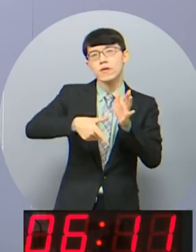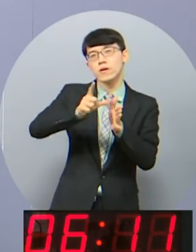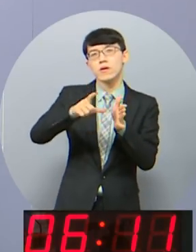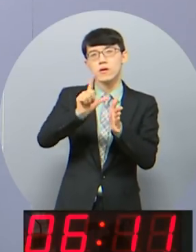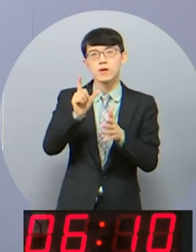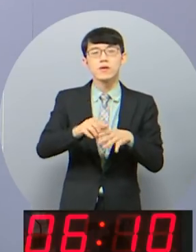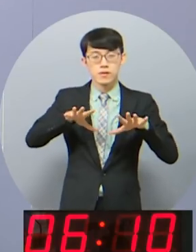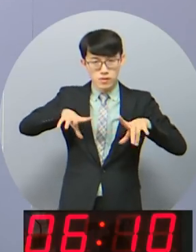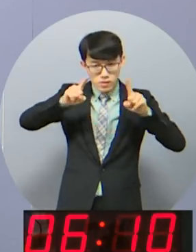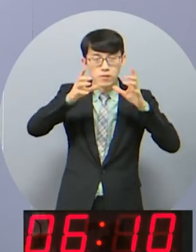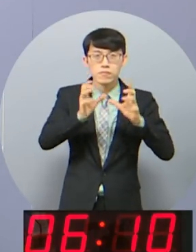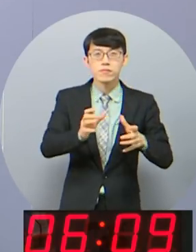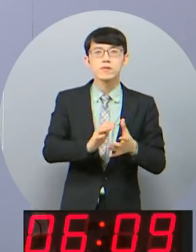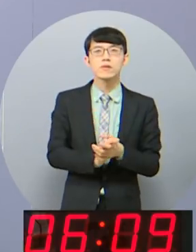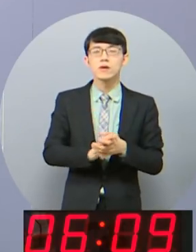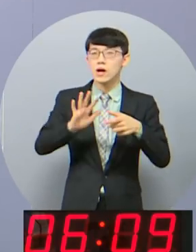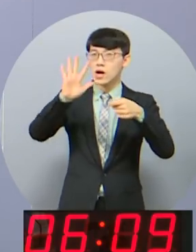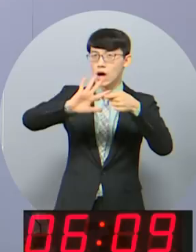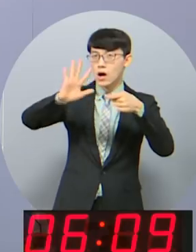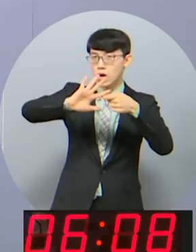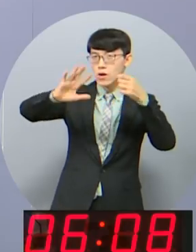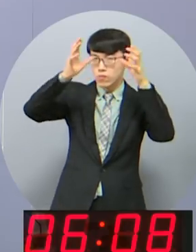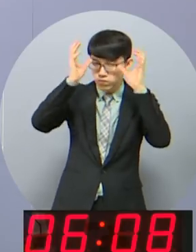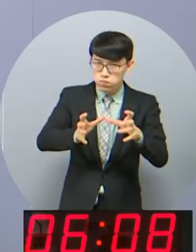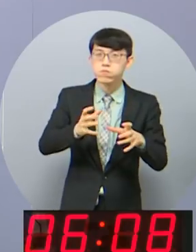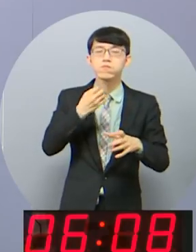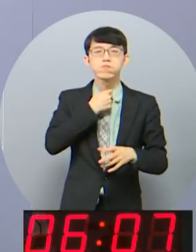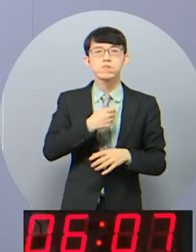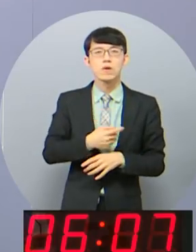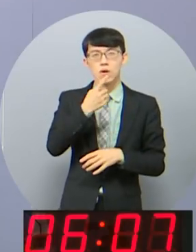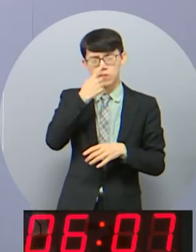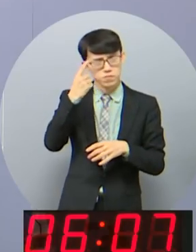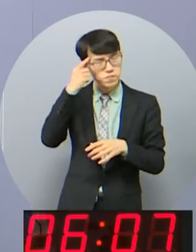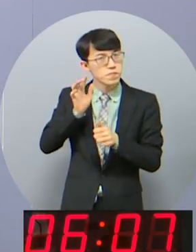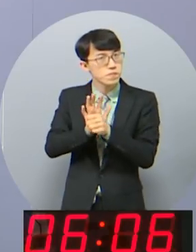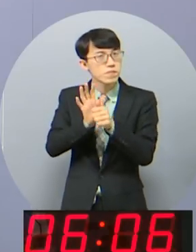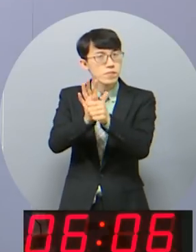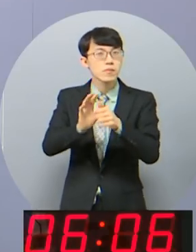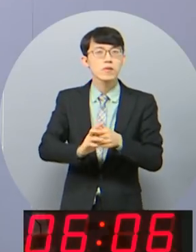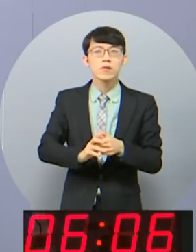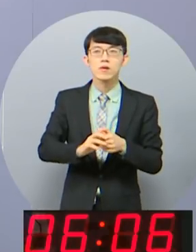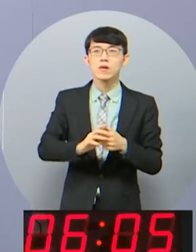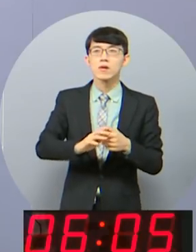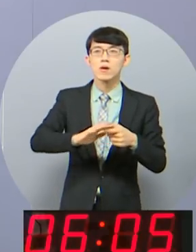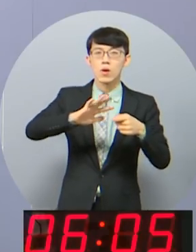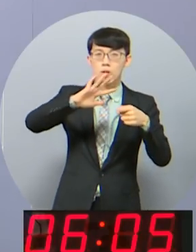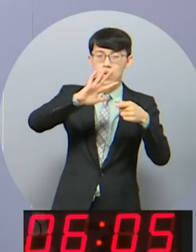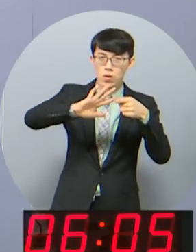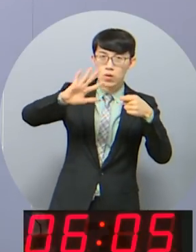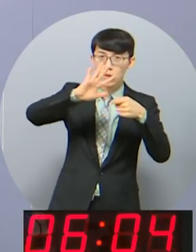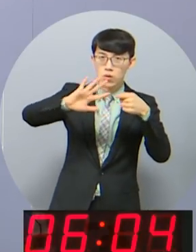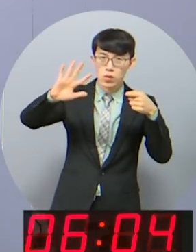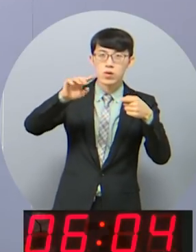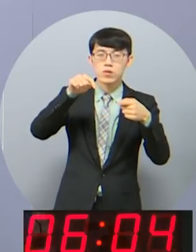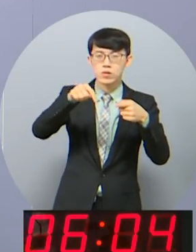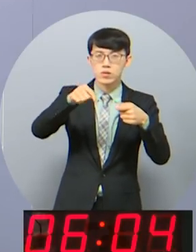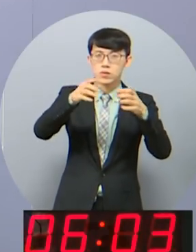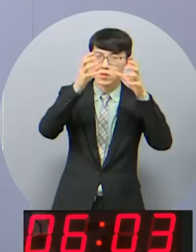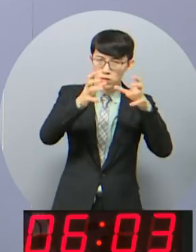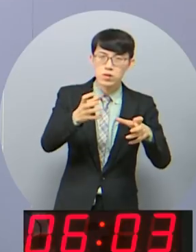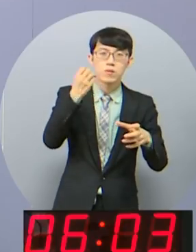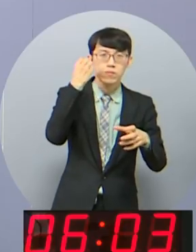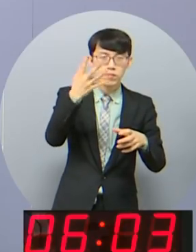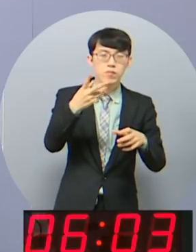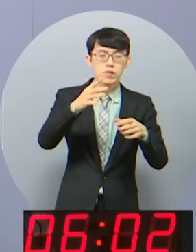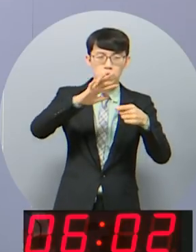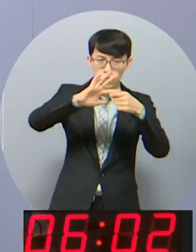有高中预定地，所以我即马嘛要推动国中预定队，一定爱甲国中起好，啊！甲高中